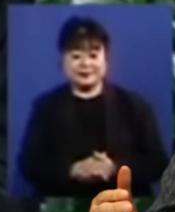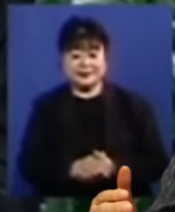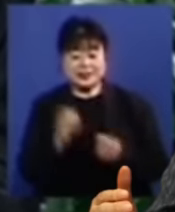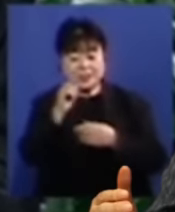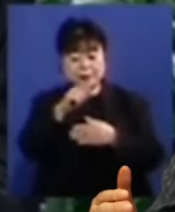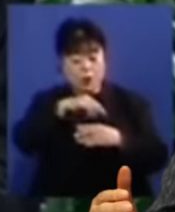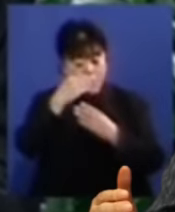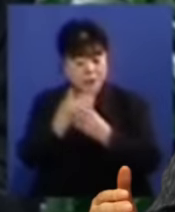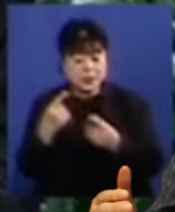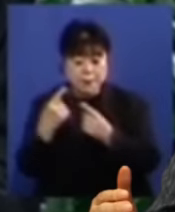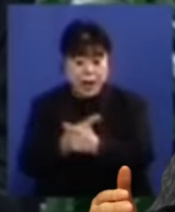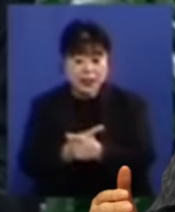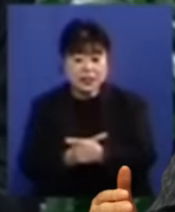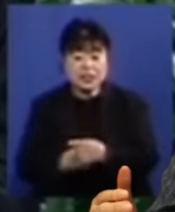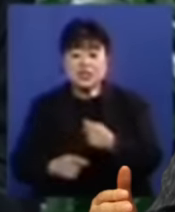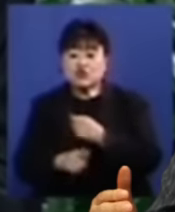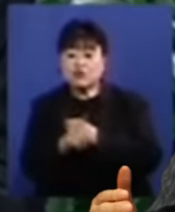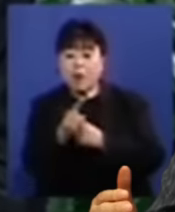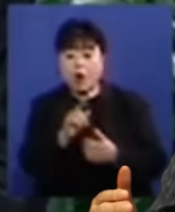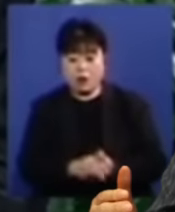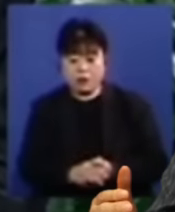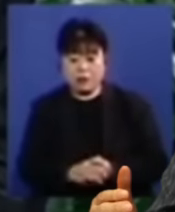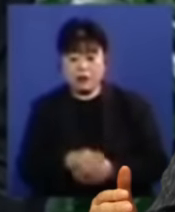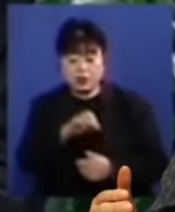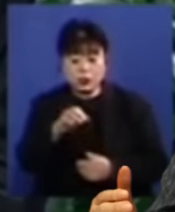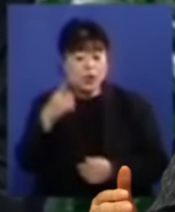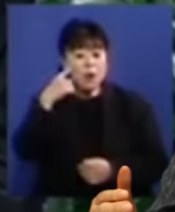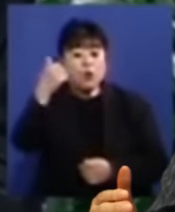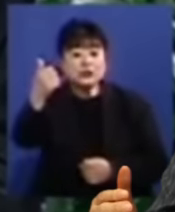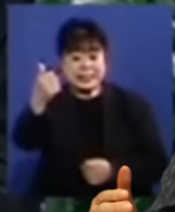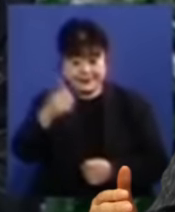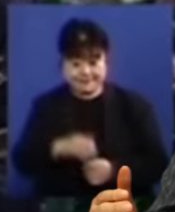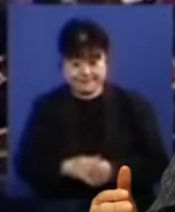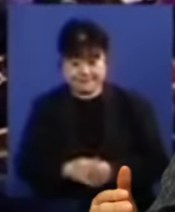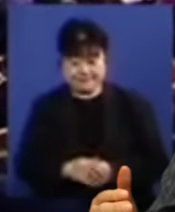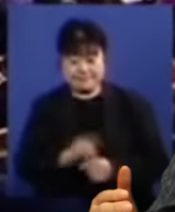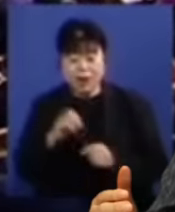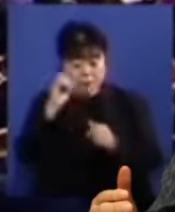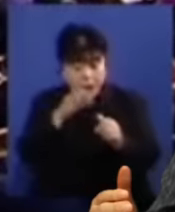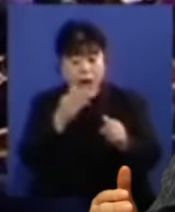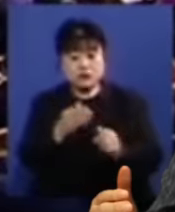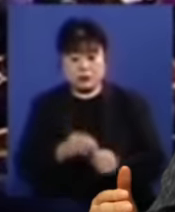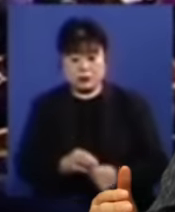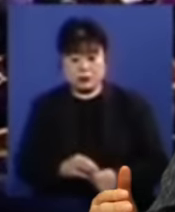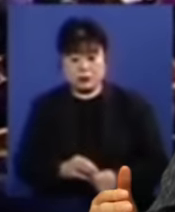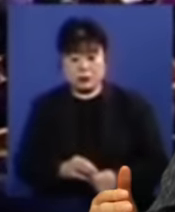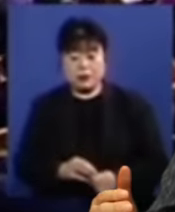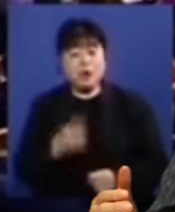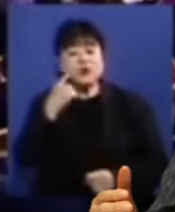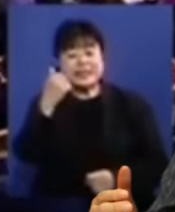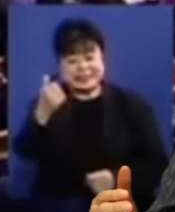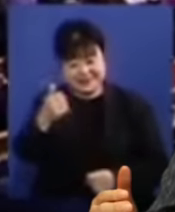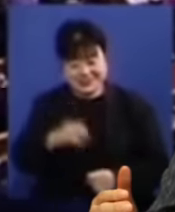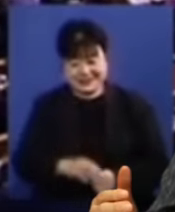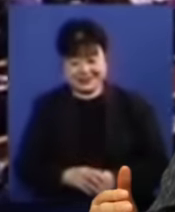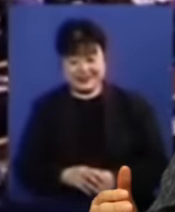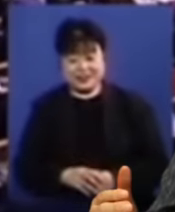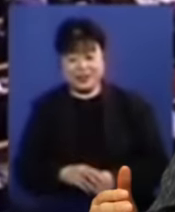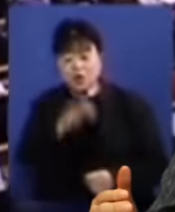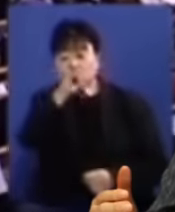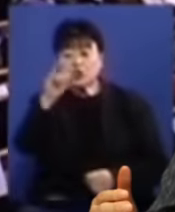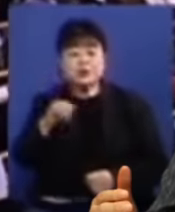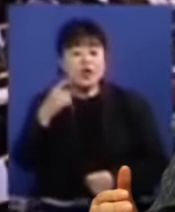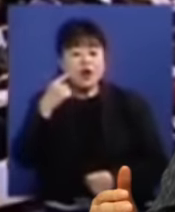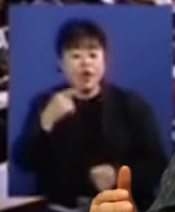생활이 완전히 바뀌게 된 계기는 동네 목사님의 말 한마디 때문인 것입니다. 목사님이 조지